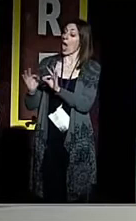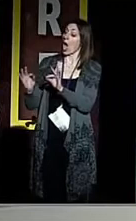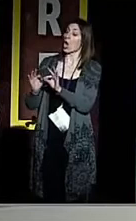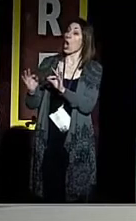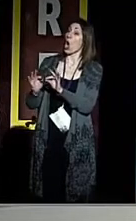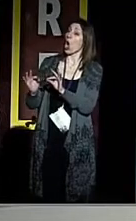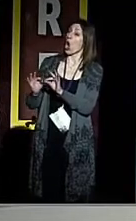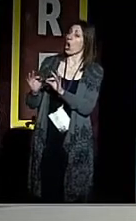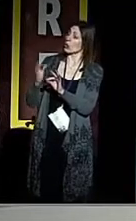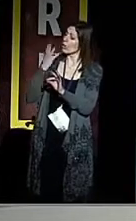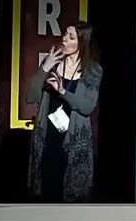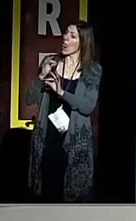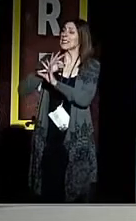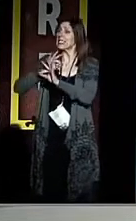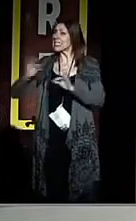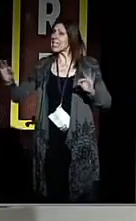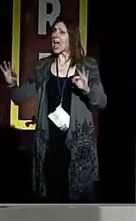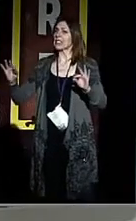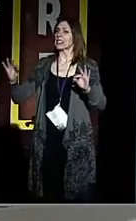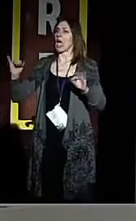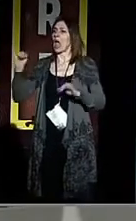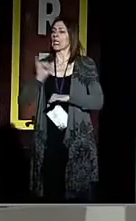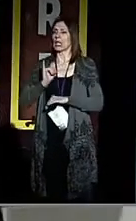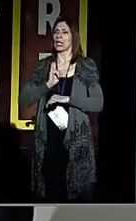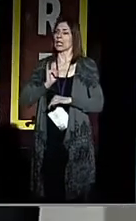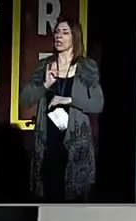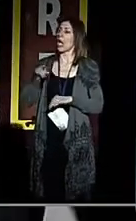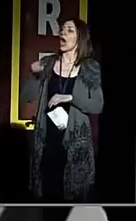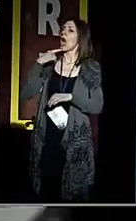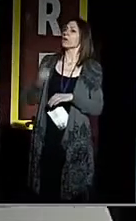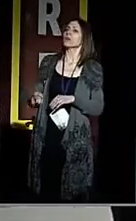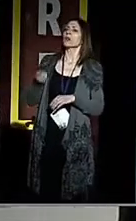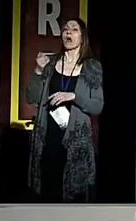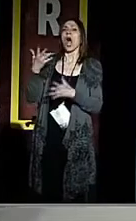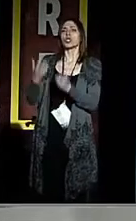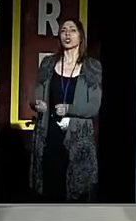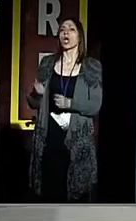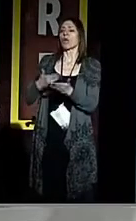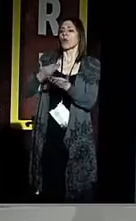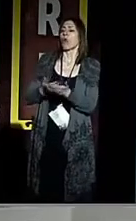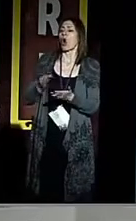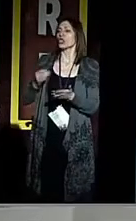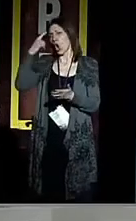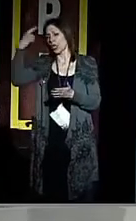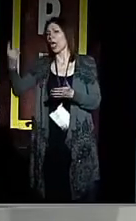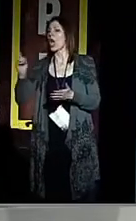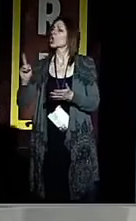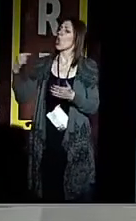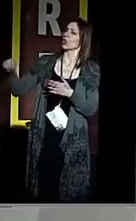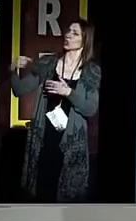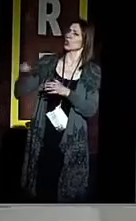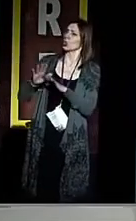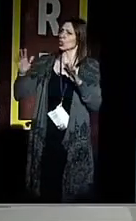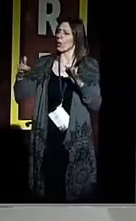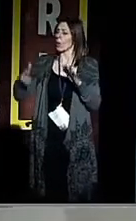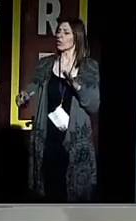un'identità, di essere subalterno, di accettare, diciamo, proposte o idee non sue, perché